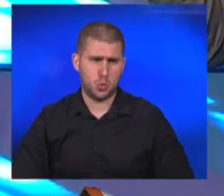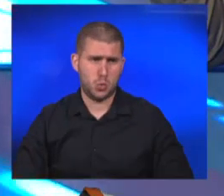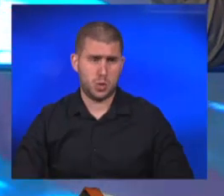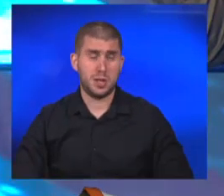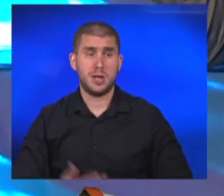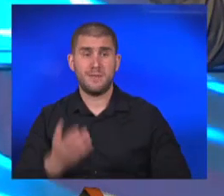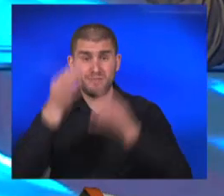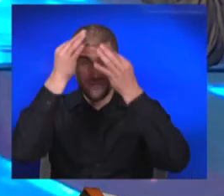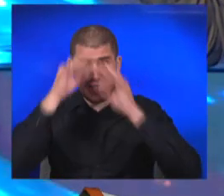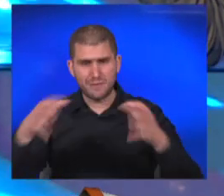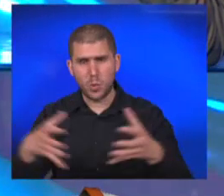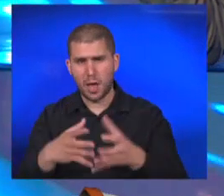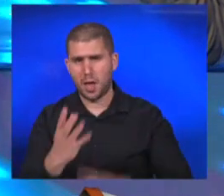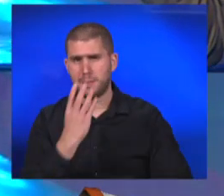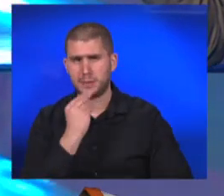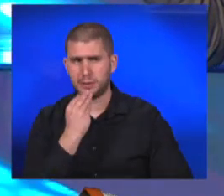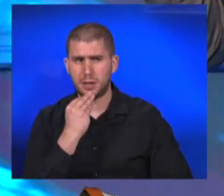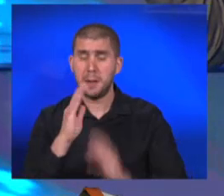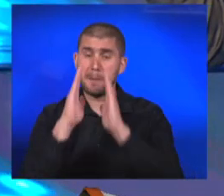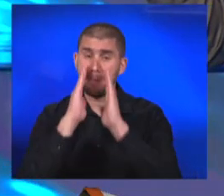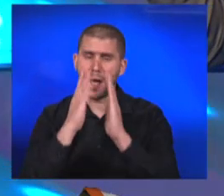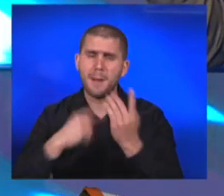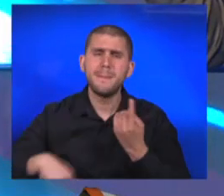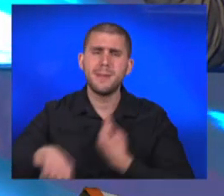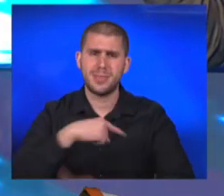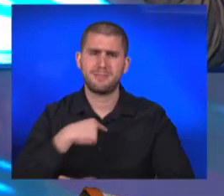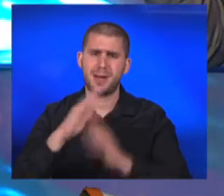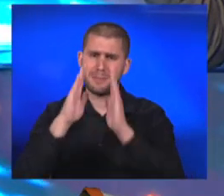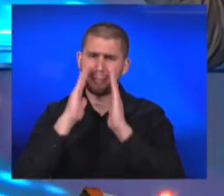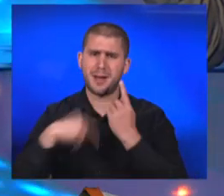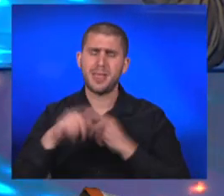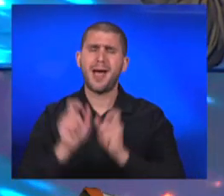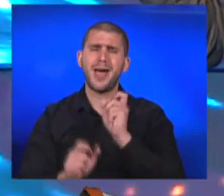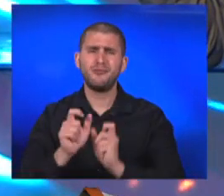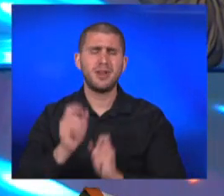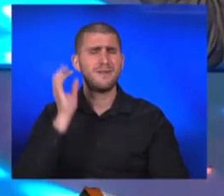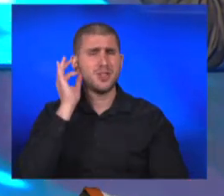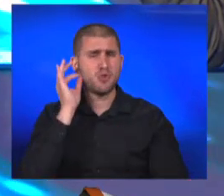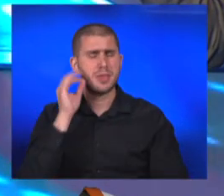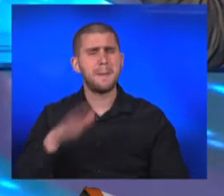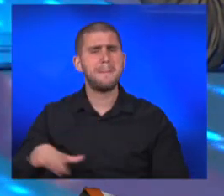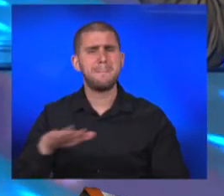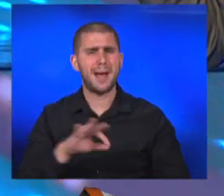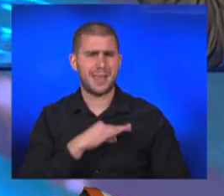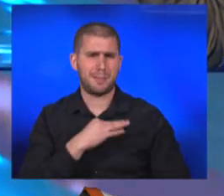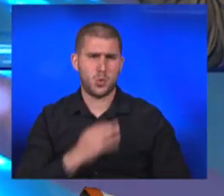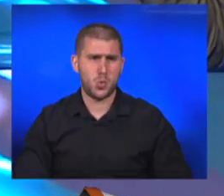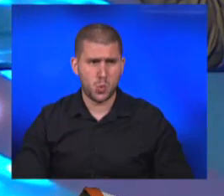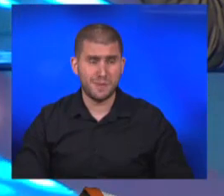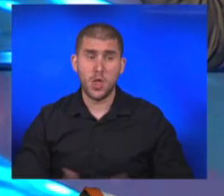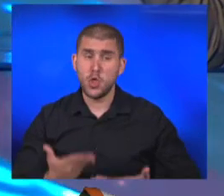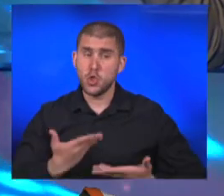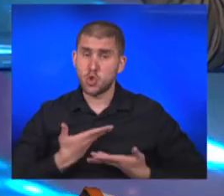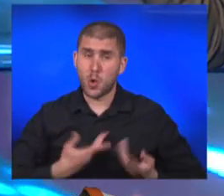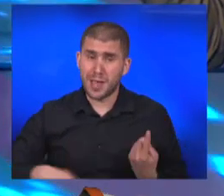ולכבוד עם ישראל, שמאמין בנו, אנשי ונשות מערכת הבריאות, ונותן